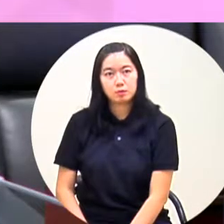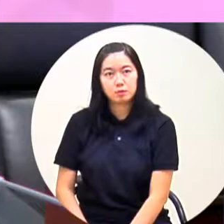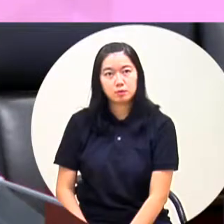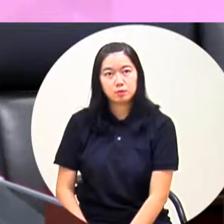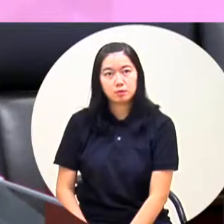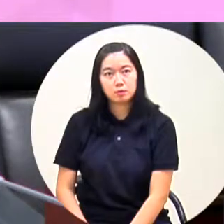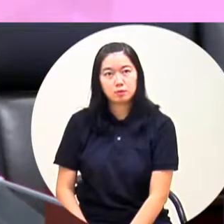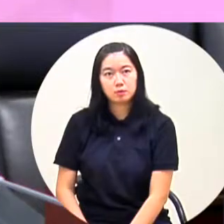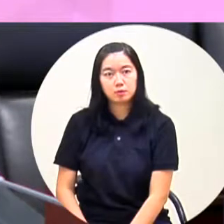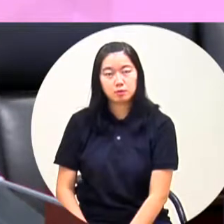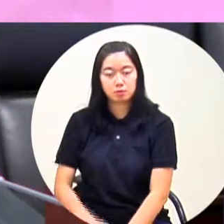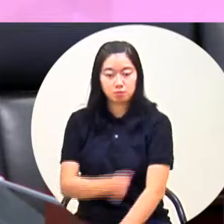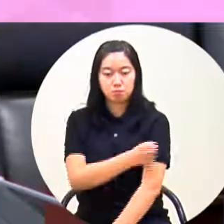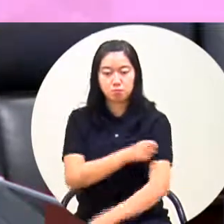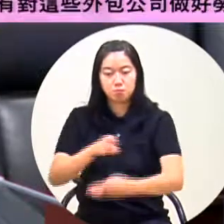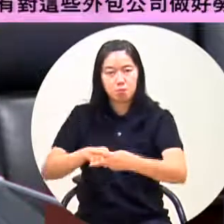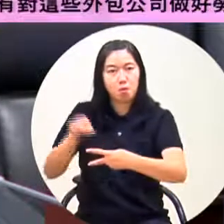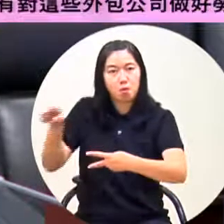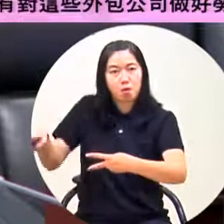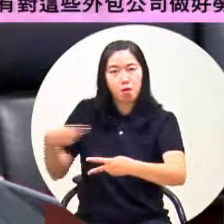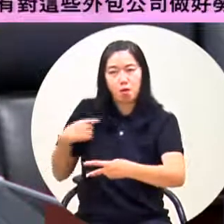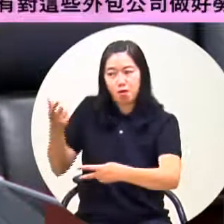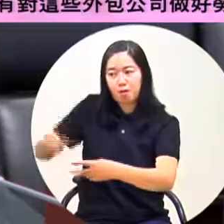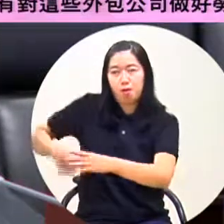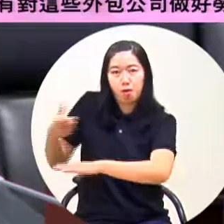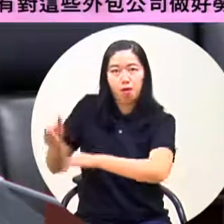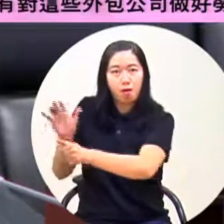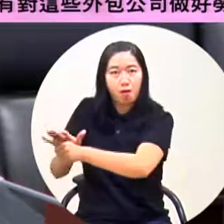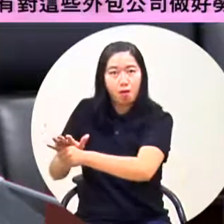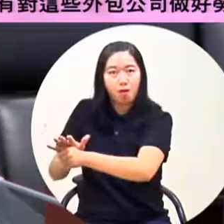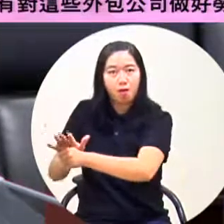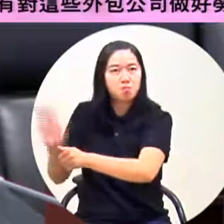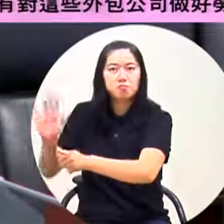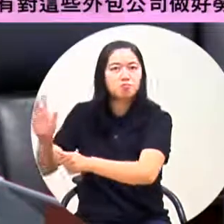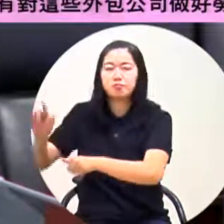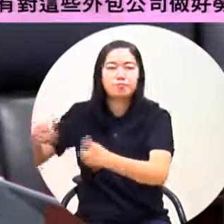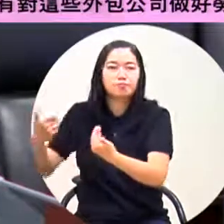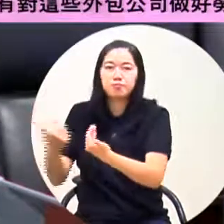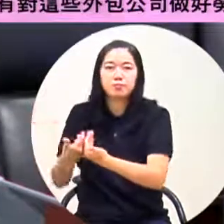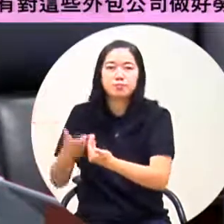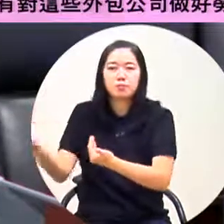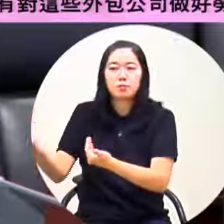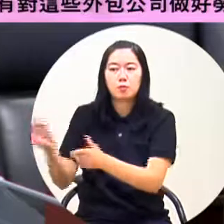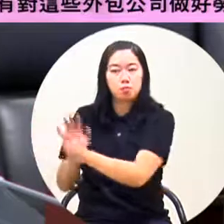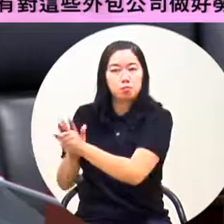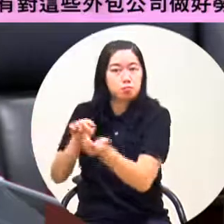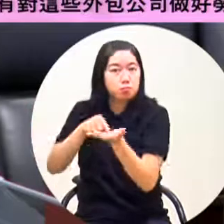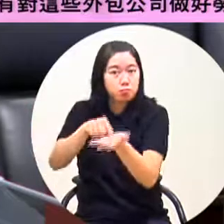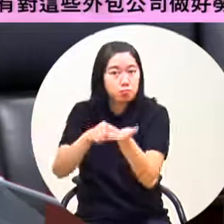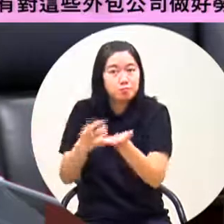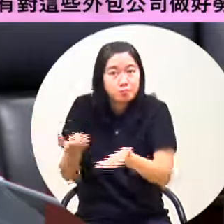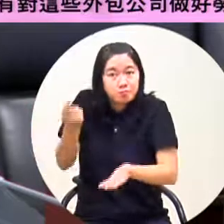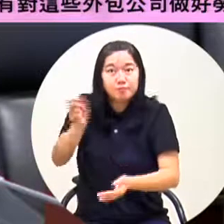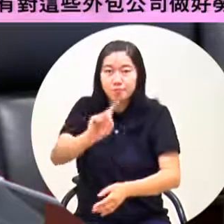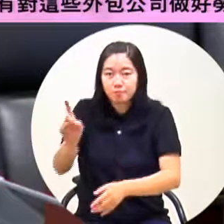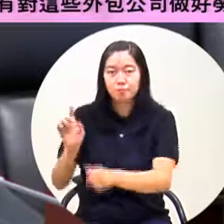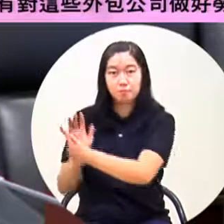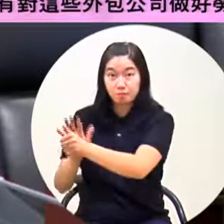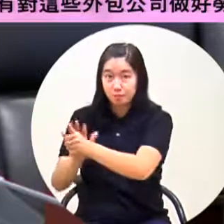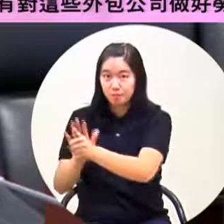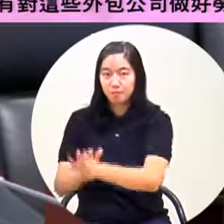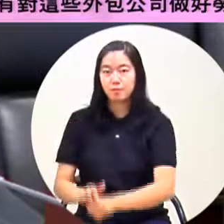劳工了哈啊，所以相对本社所说，你8月2号这个贴文，哈，